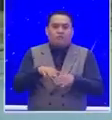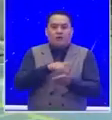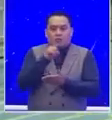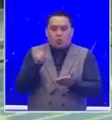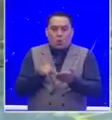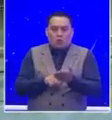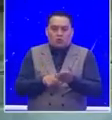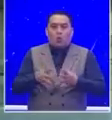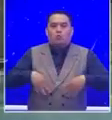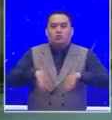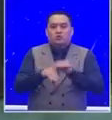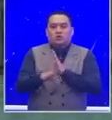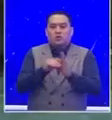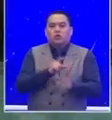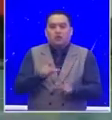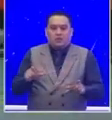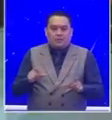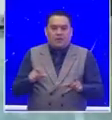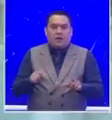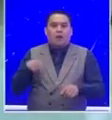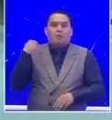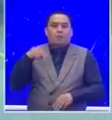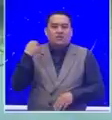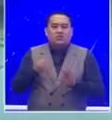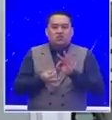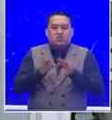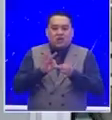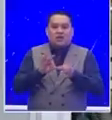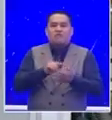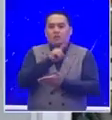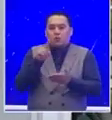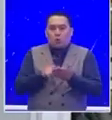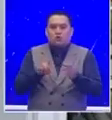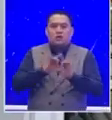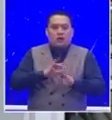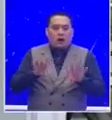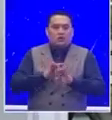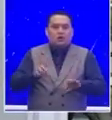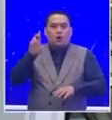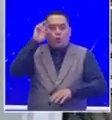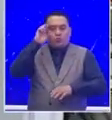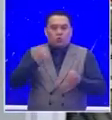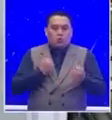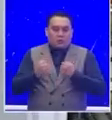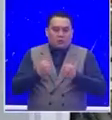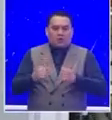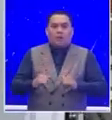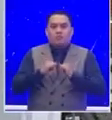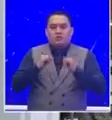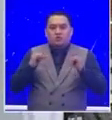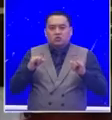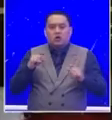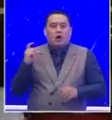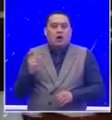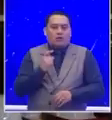которые ожидало общество, считают депутаты. Президент подробно остановился на вопросах укрепления государства, поддержки отечественного бизнеса,